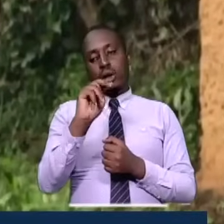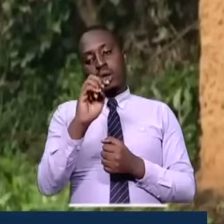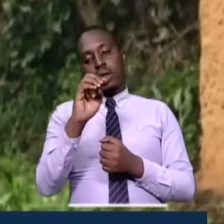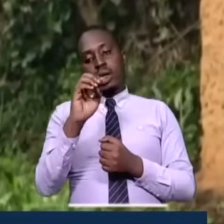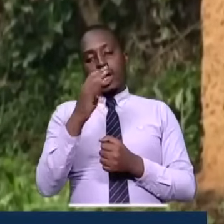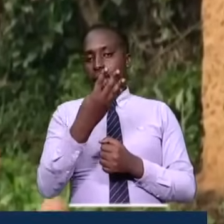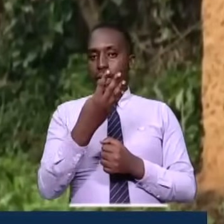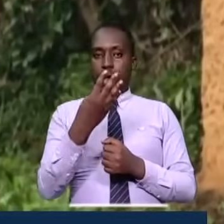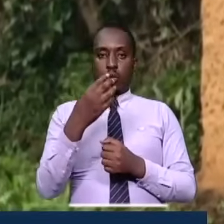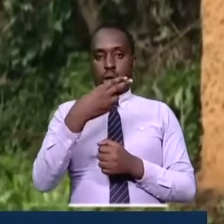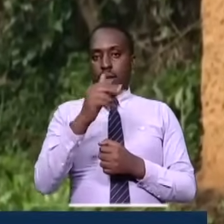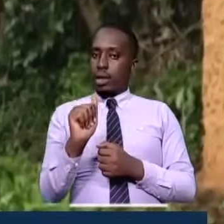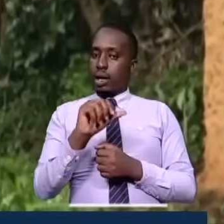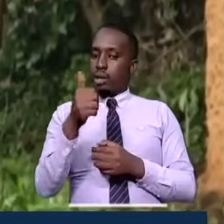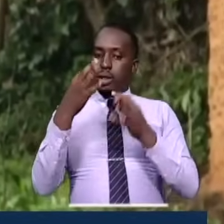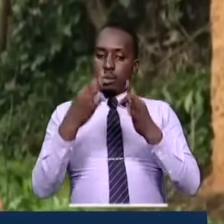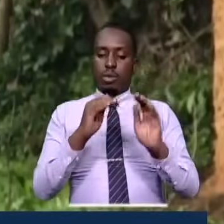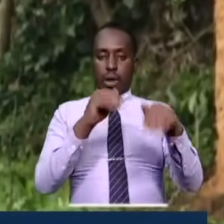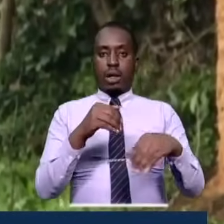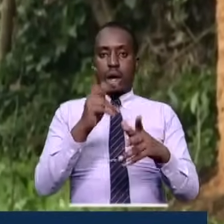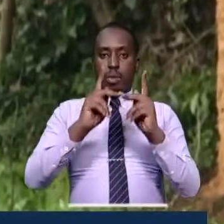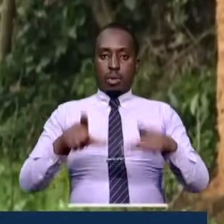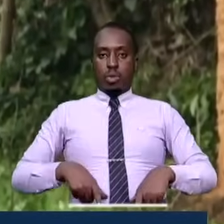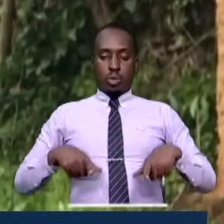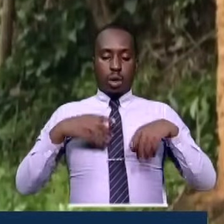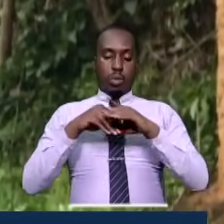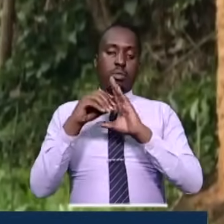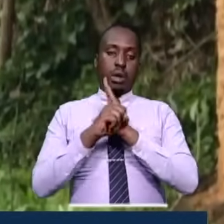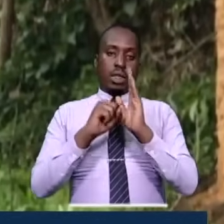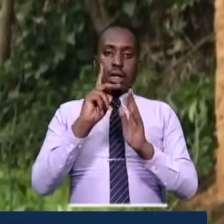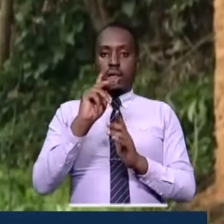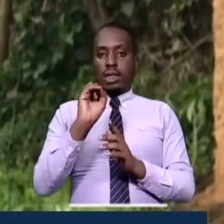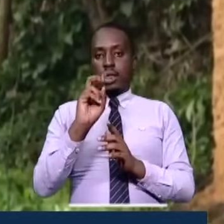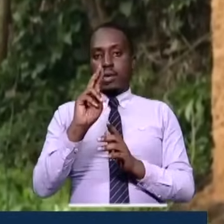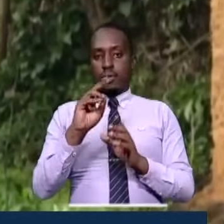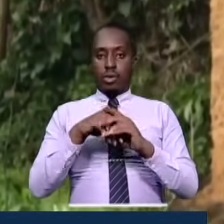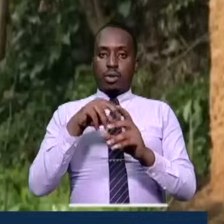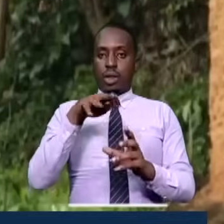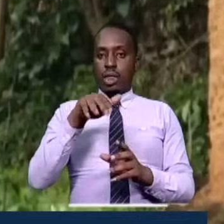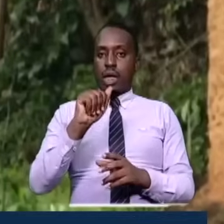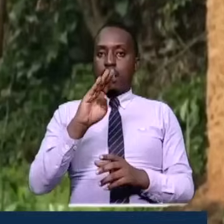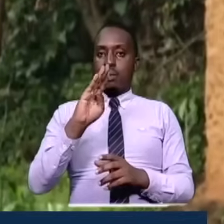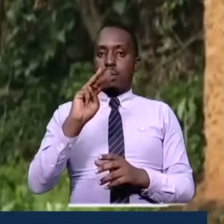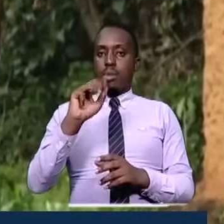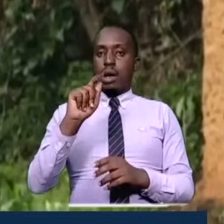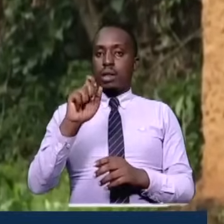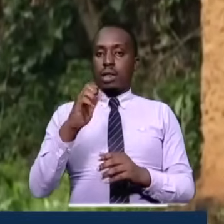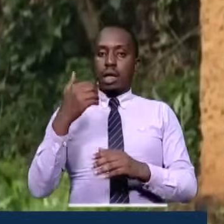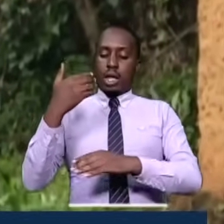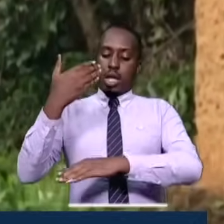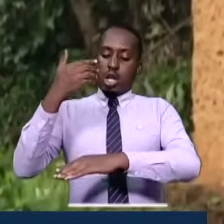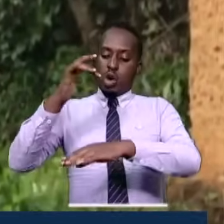imibare ibigaragaza n'indi myaka itandukanye abatuye muri iyi mirenge yaba Kivu Nyabimata n'indi mirenge hana imbibi n'igihugu cy'u Burundi cyangwa ikora